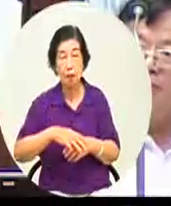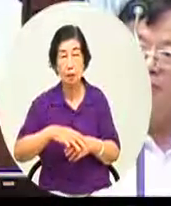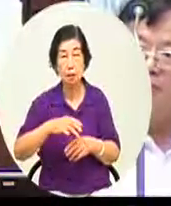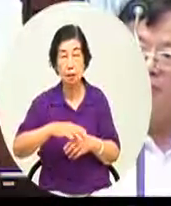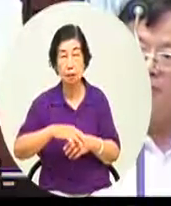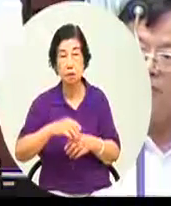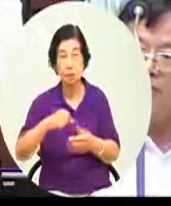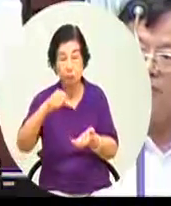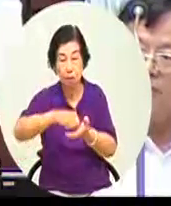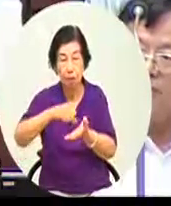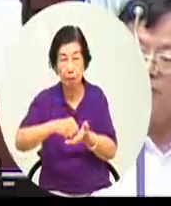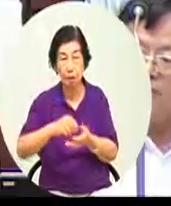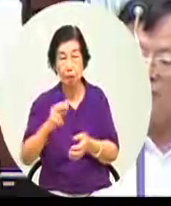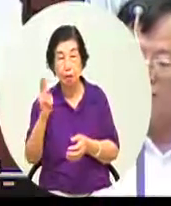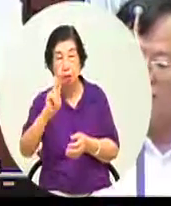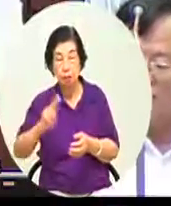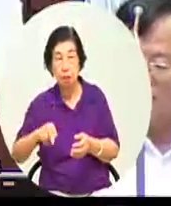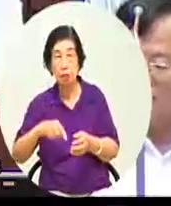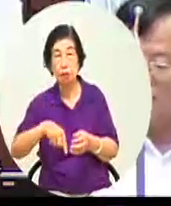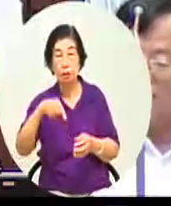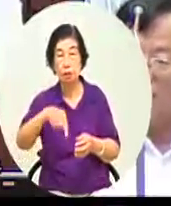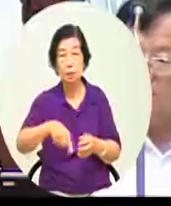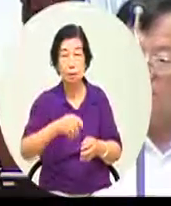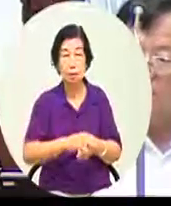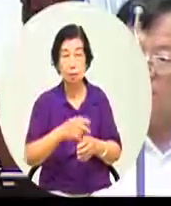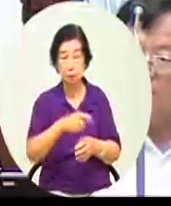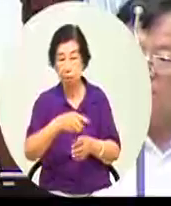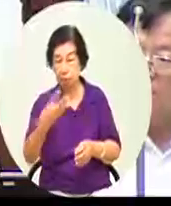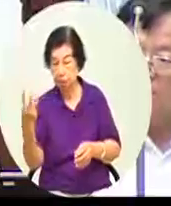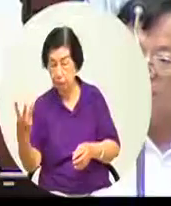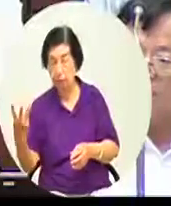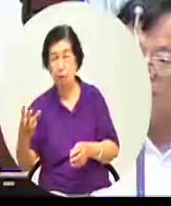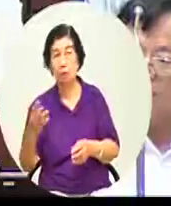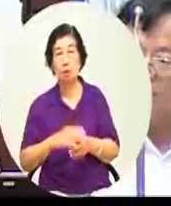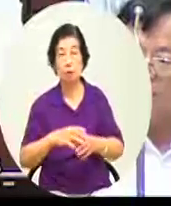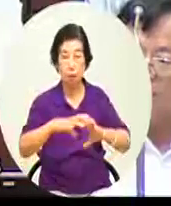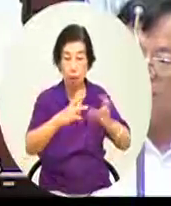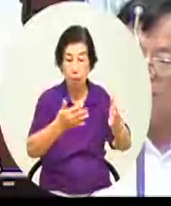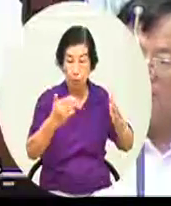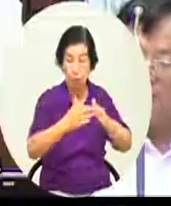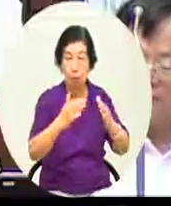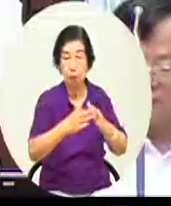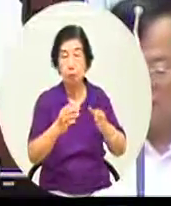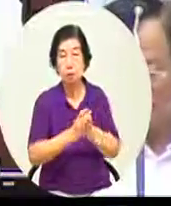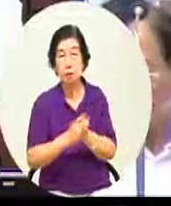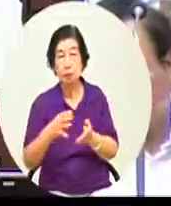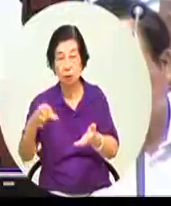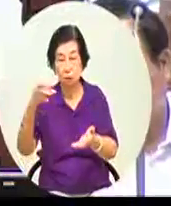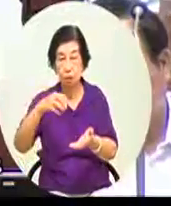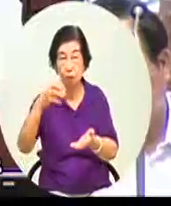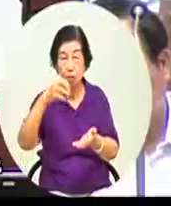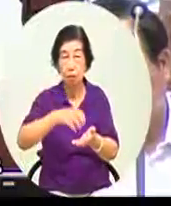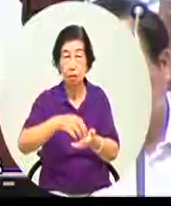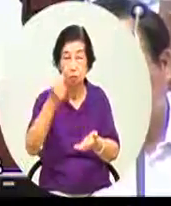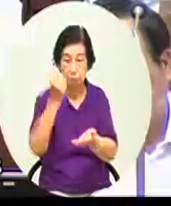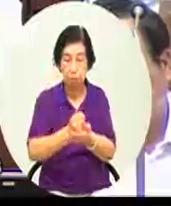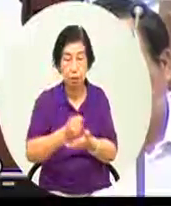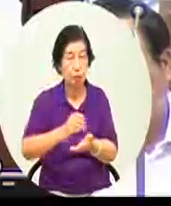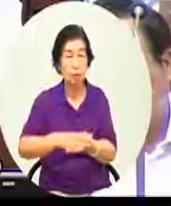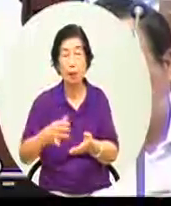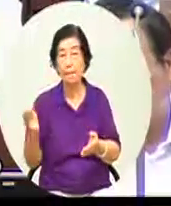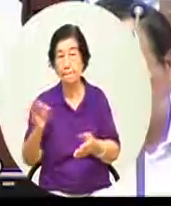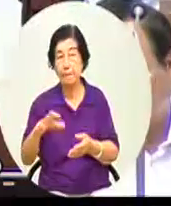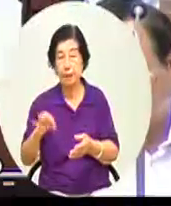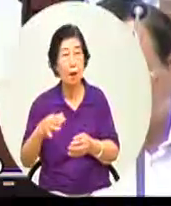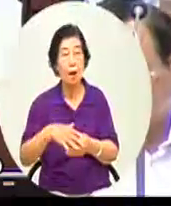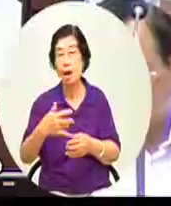签，所以我们希望能够争取这个中转的客旅客在入境 高雄72小时能够开放免签，